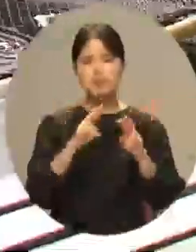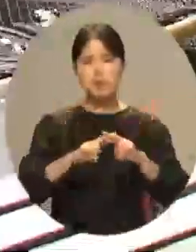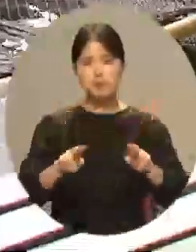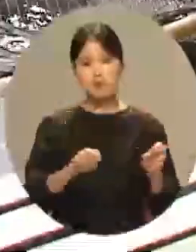폐기처분됐습니다